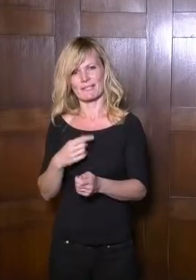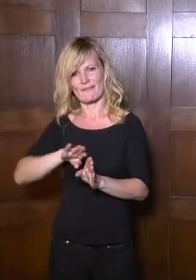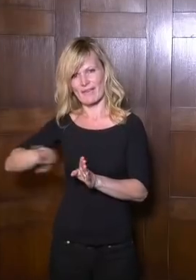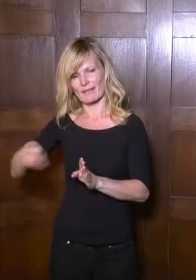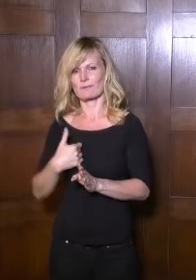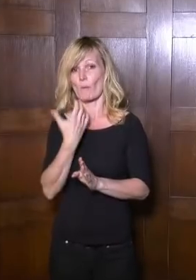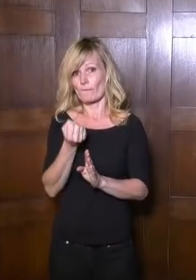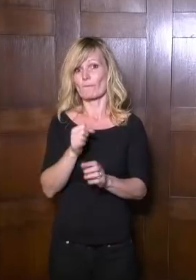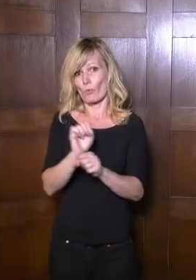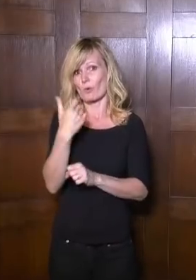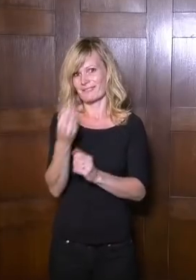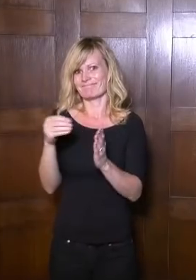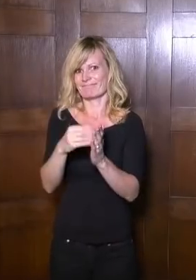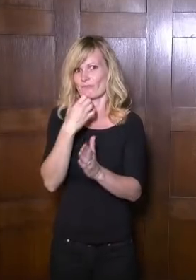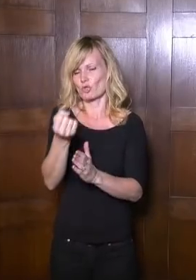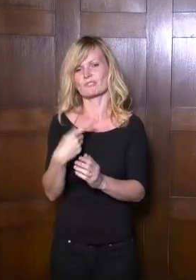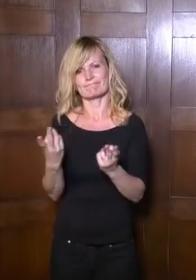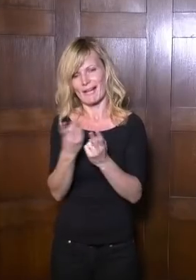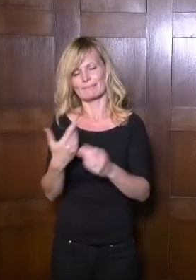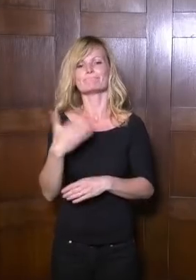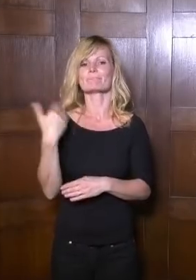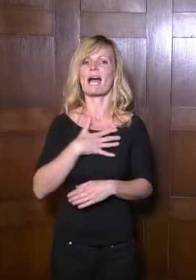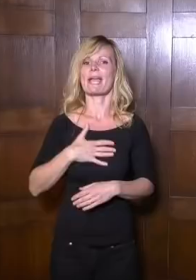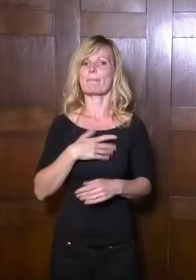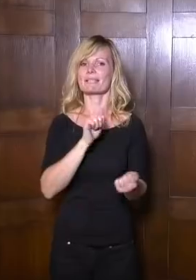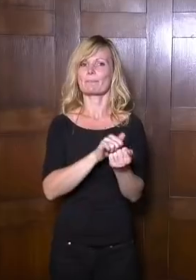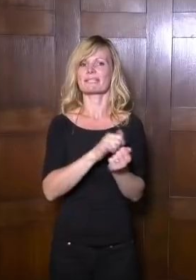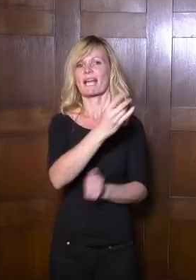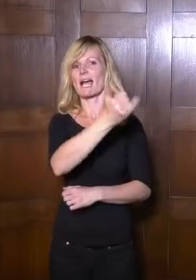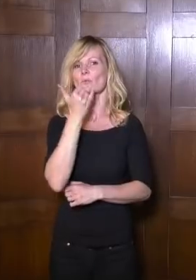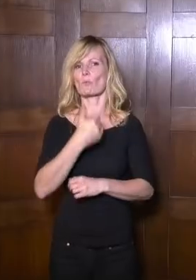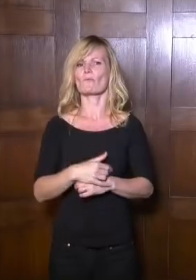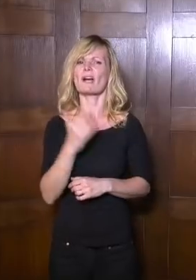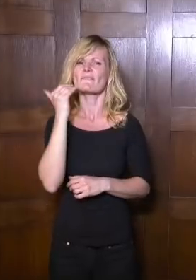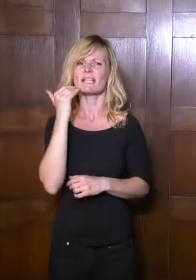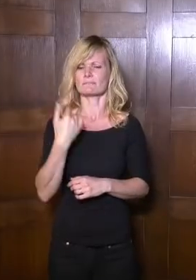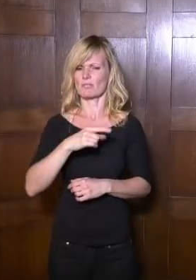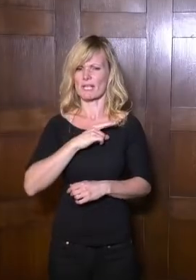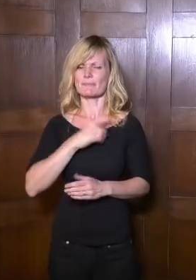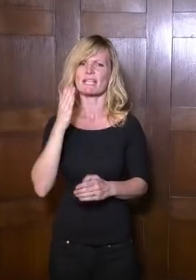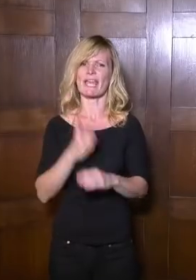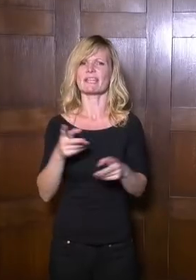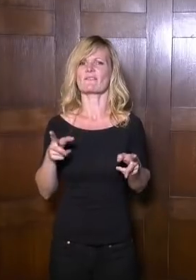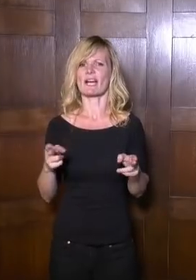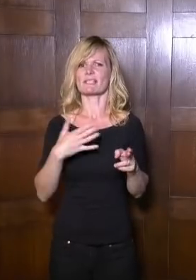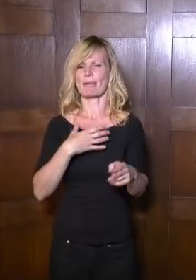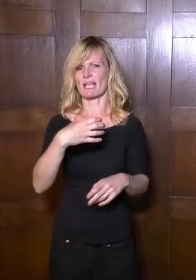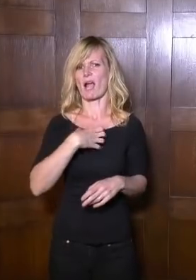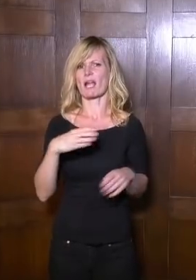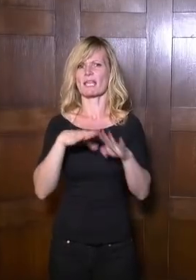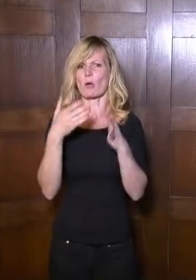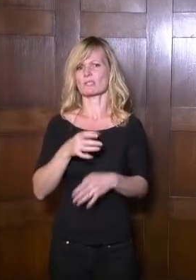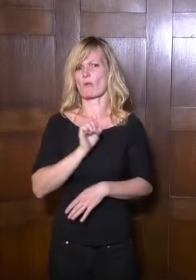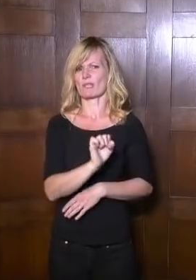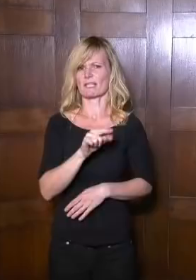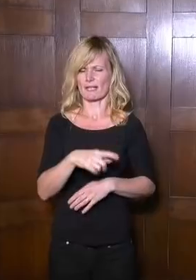meine heimatliche Presse angerufen, als ich so in der Endphase meines Krankenhausaufenthaltes war und hat